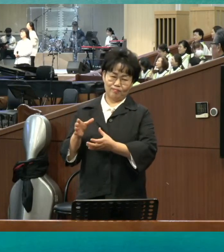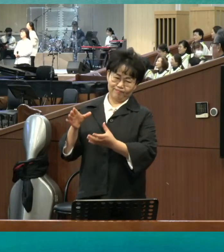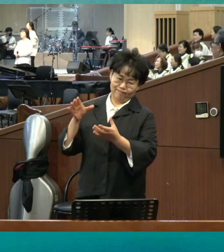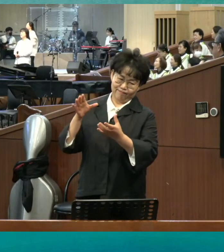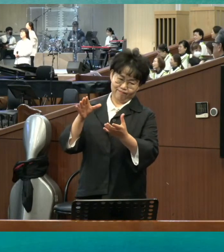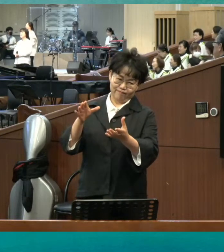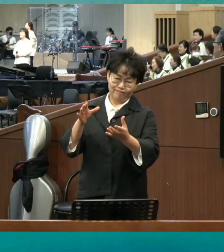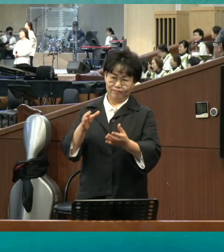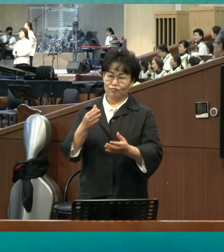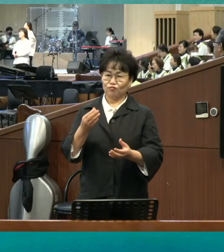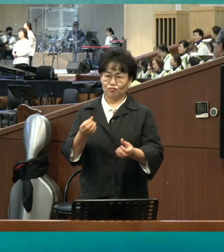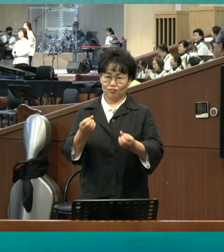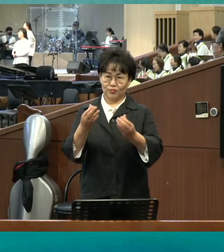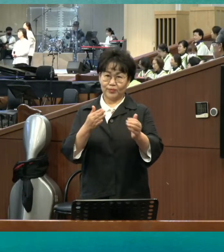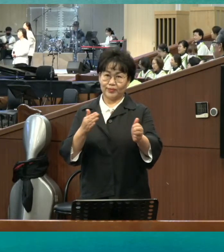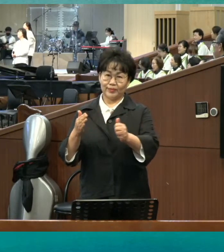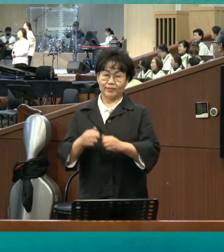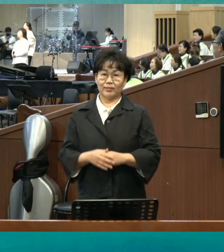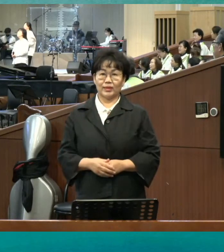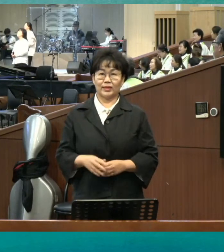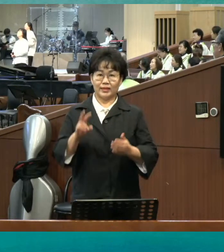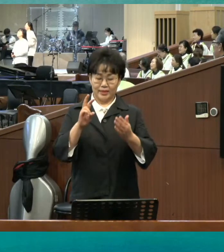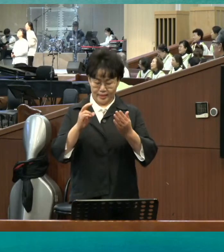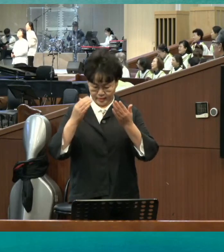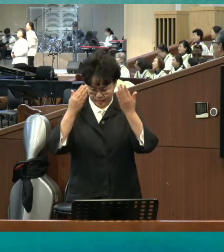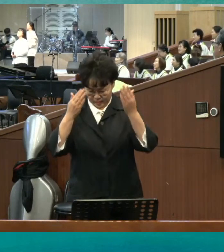힘차게 주님 앞에 찬양하며 나가겠습니다.